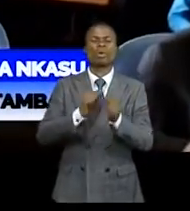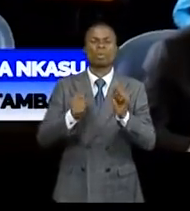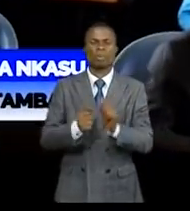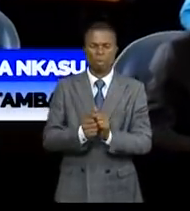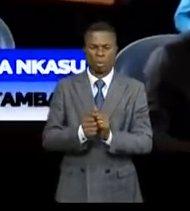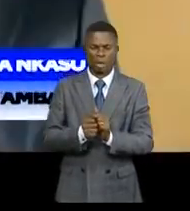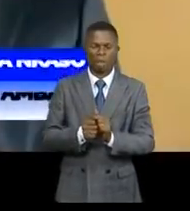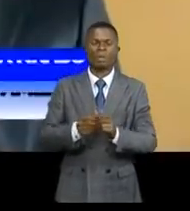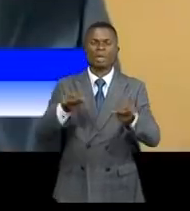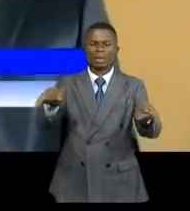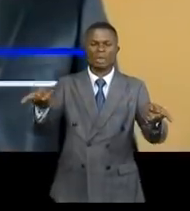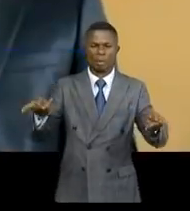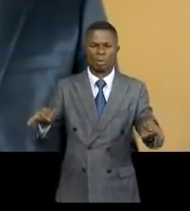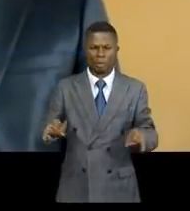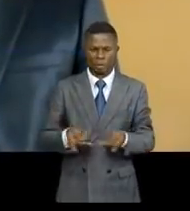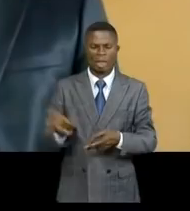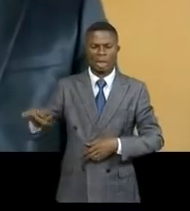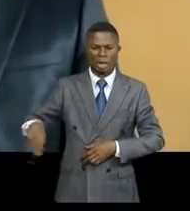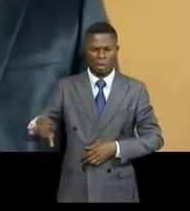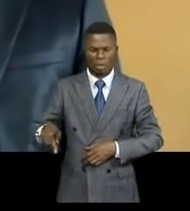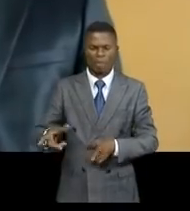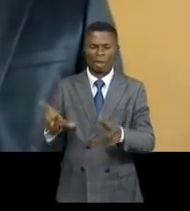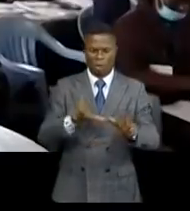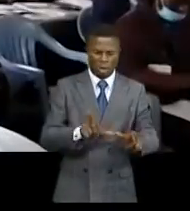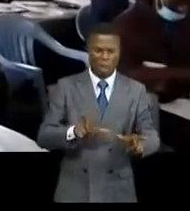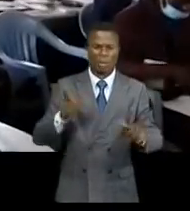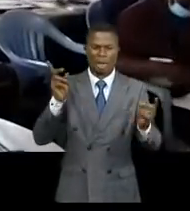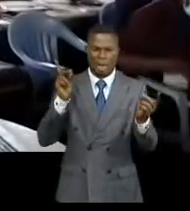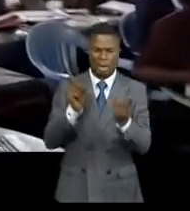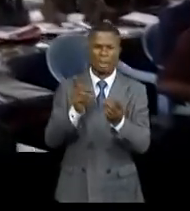fonciers auxquels la province est confrontée.